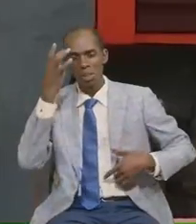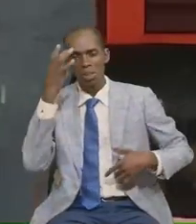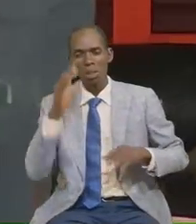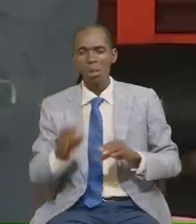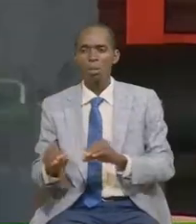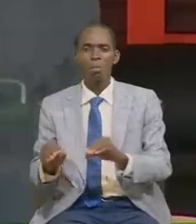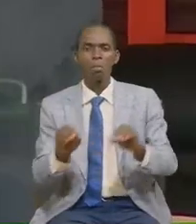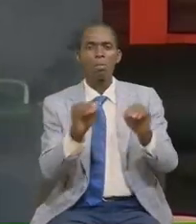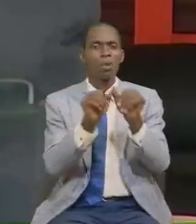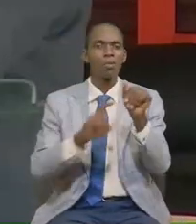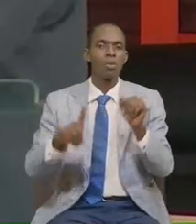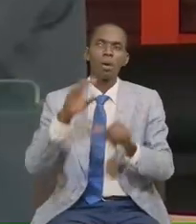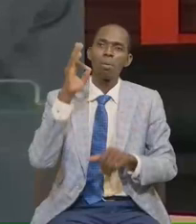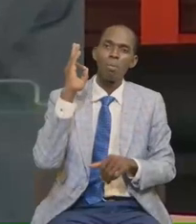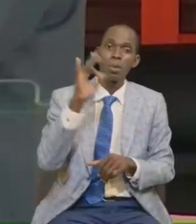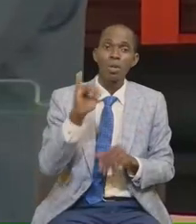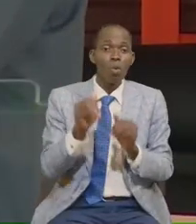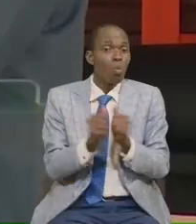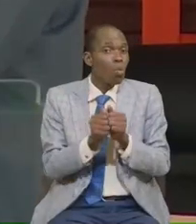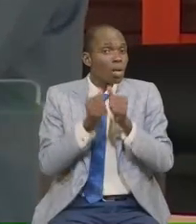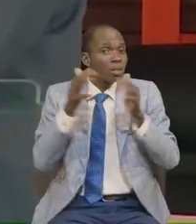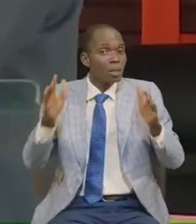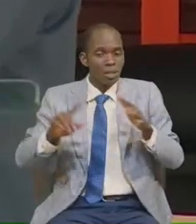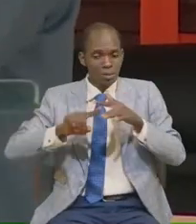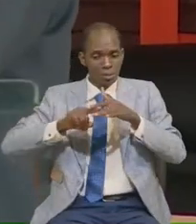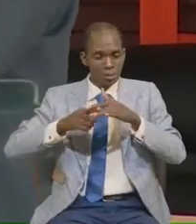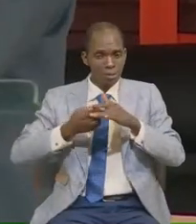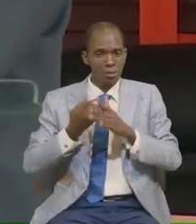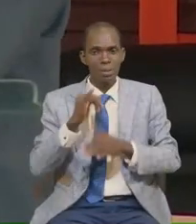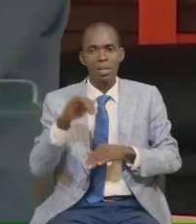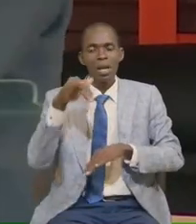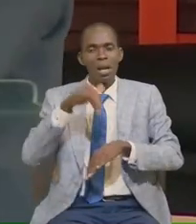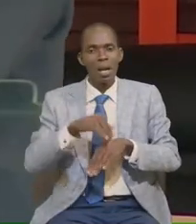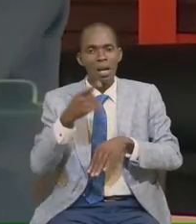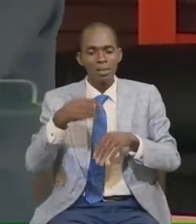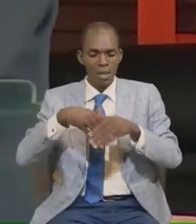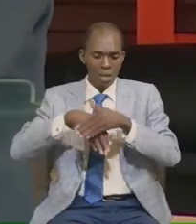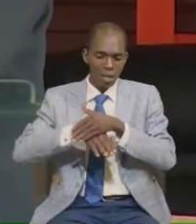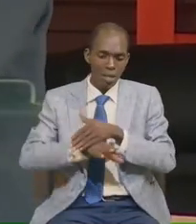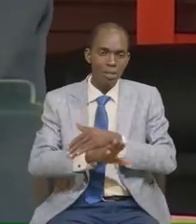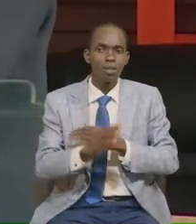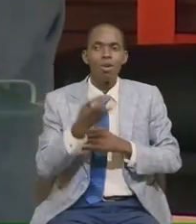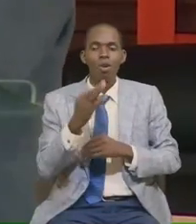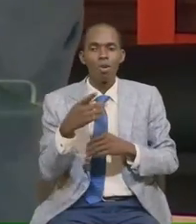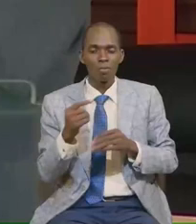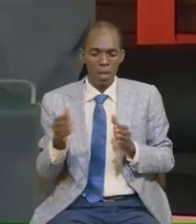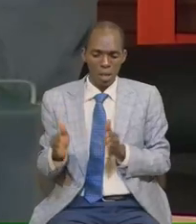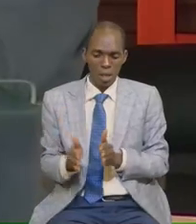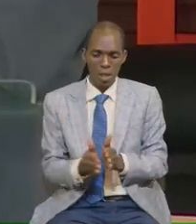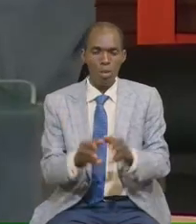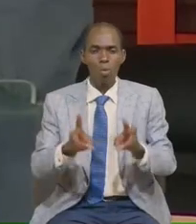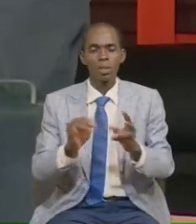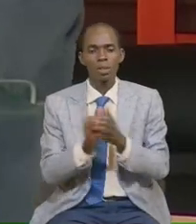prêcher sans commencer par l'entrée, par le chemin resserré qui conduit au